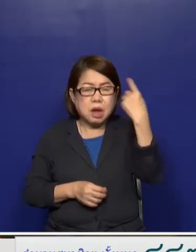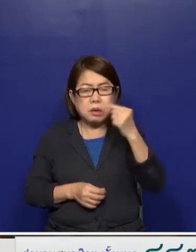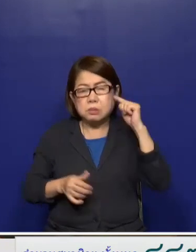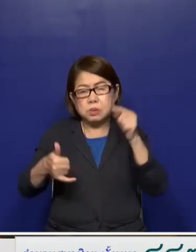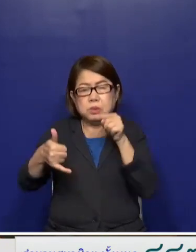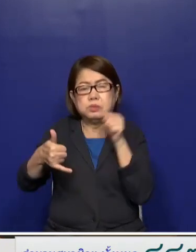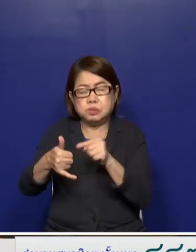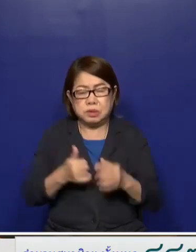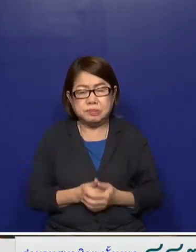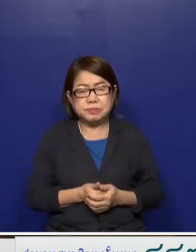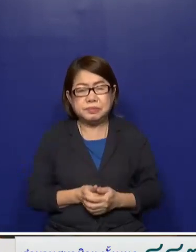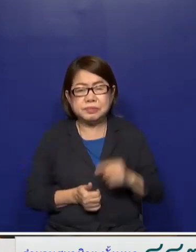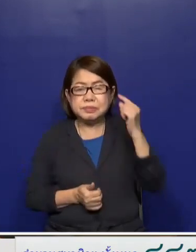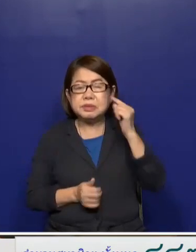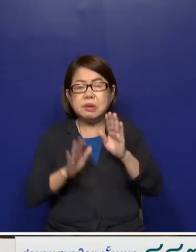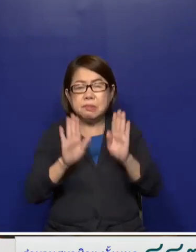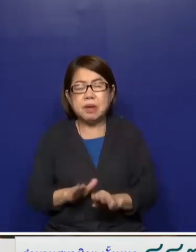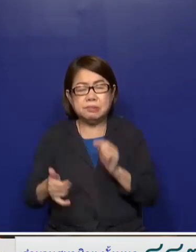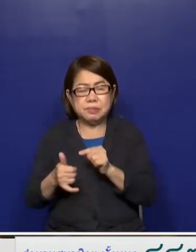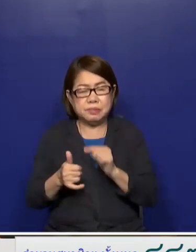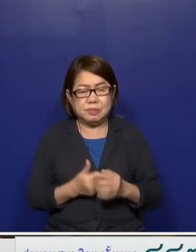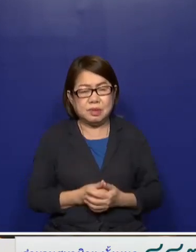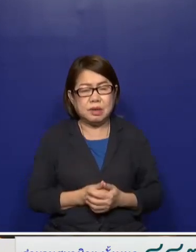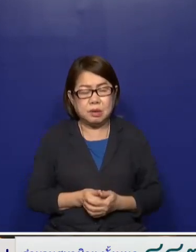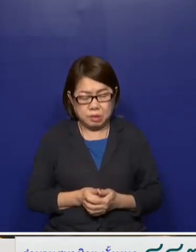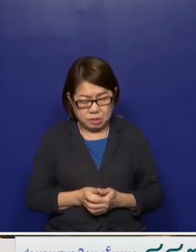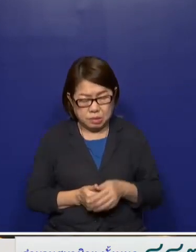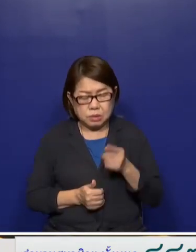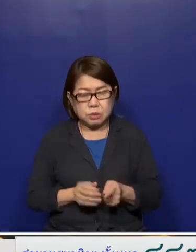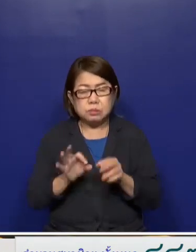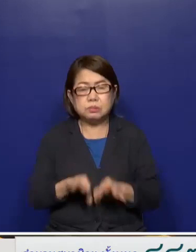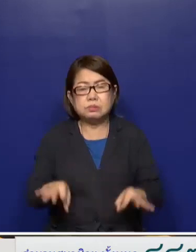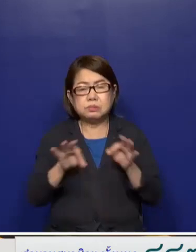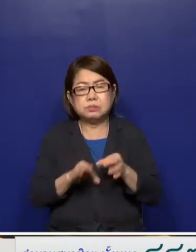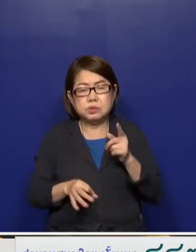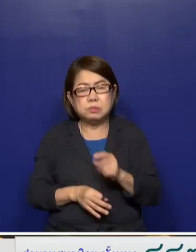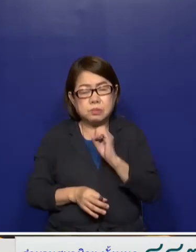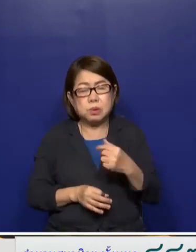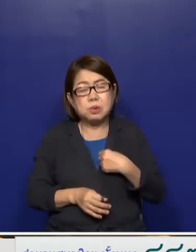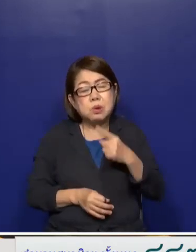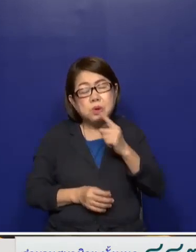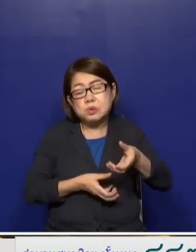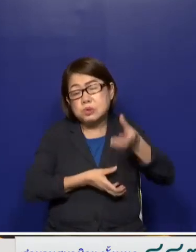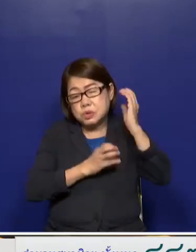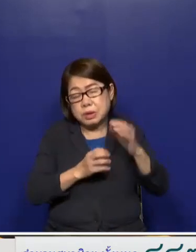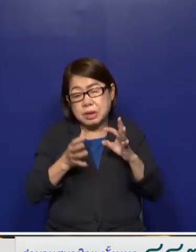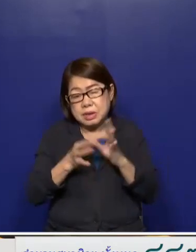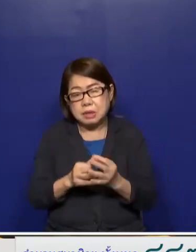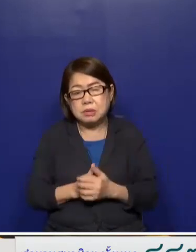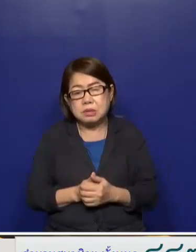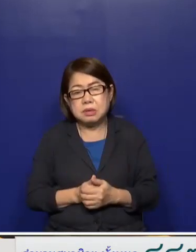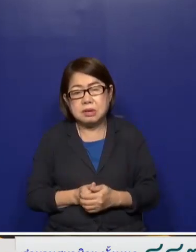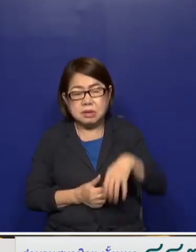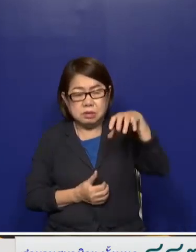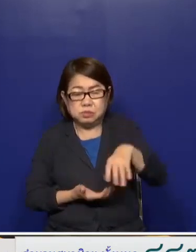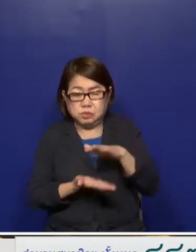เพราะความคิดเหล่านี้มันจึงจำเป็นจะต้องบอกว่าผมย้อนกลับมาที่การพัฒนาสถาบันอาชีว